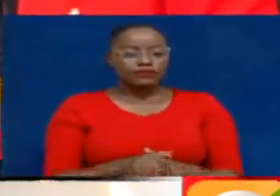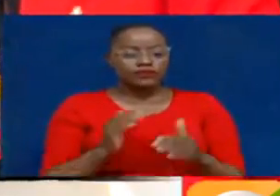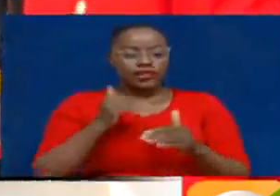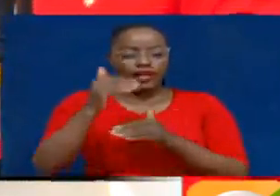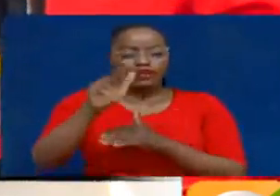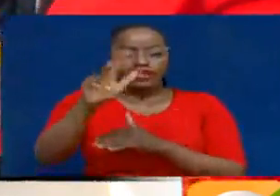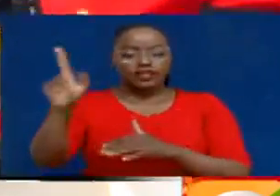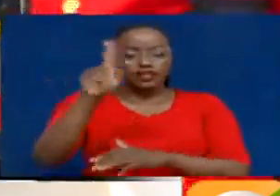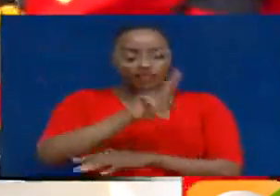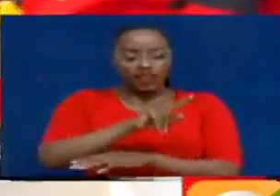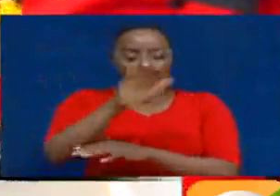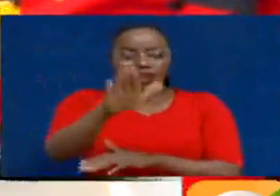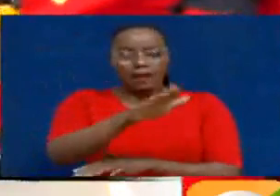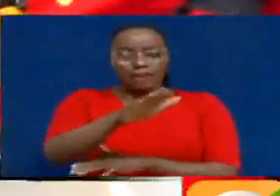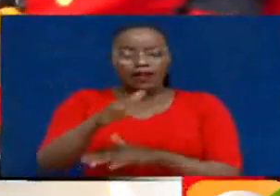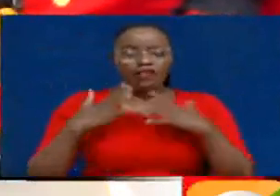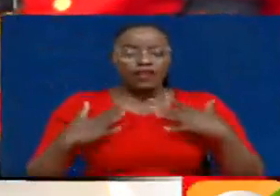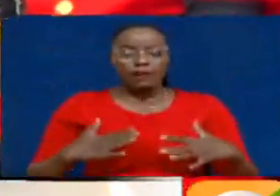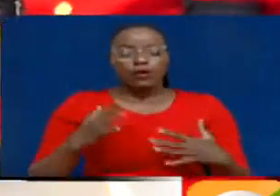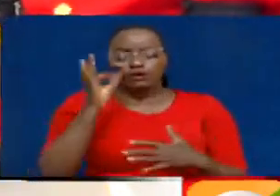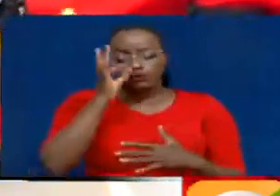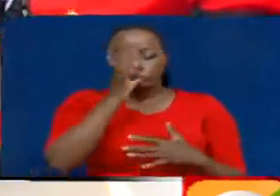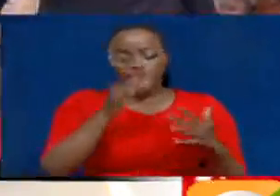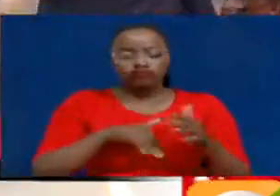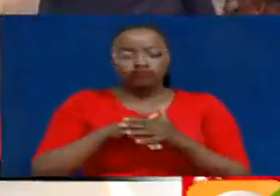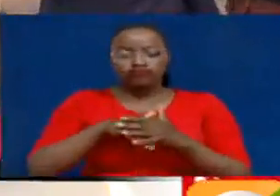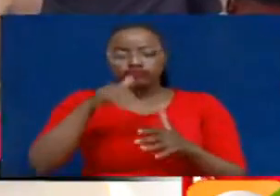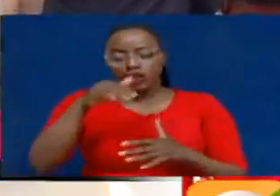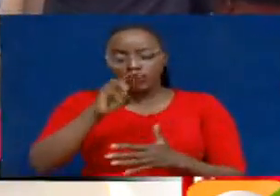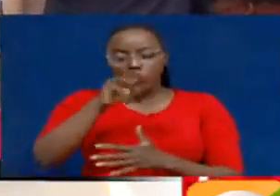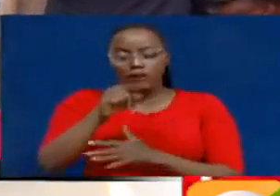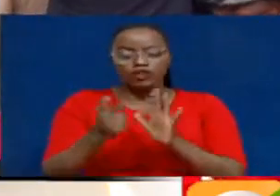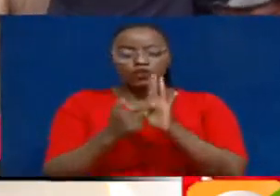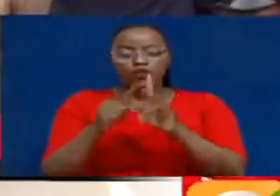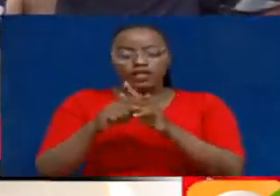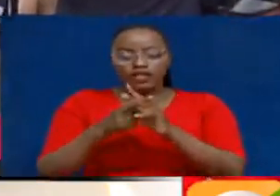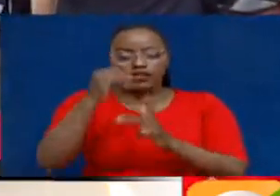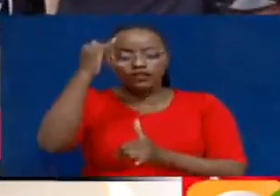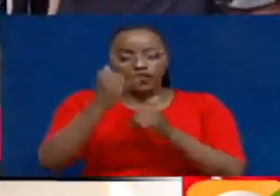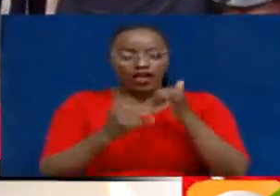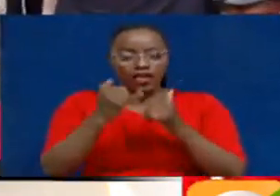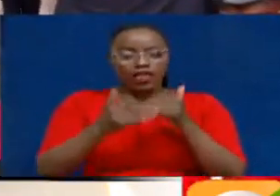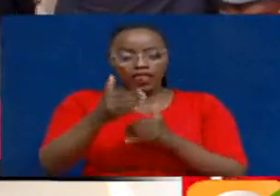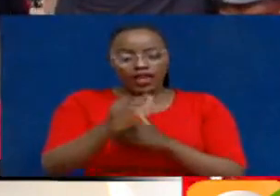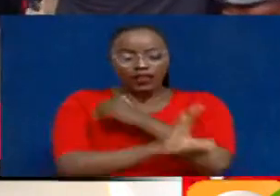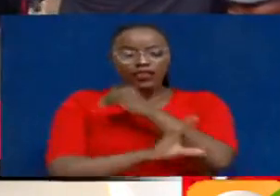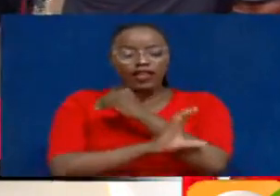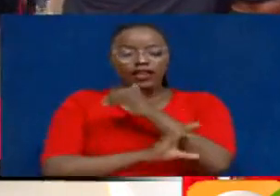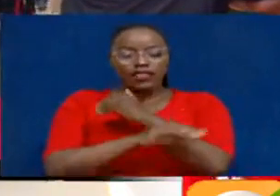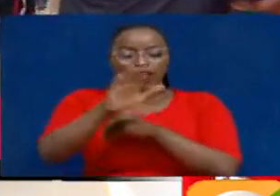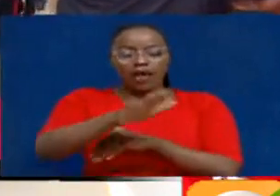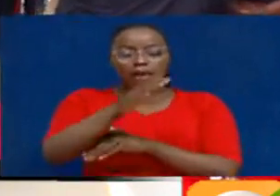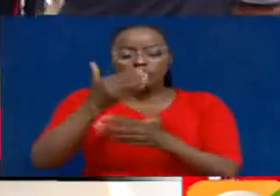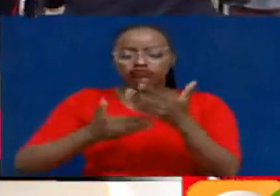Na baada ya siku tatu kwenye majengo ya bunge, mwili wa Kibaki ulisafirishwa nje na wabunge kuashiria mwanzo wa safari ya mwisho hapa duniani, majengo